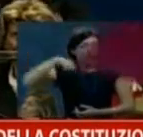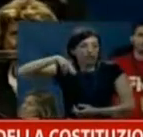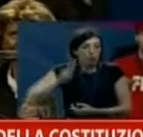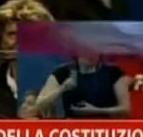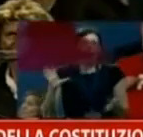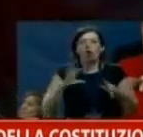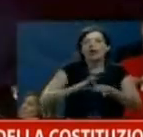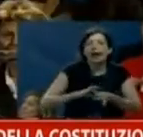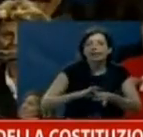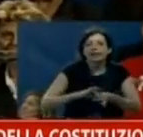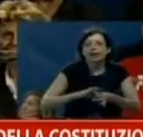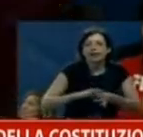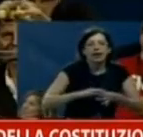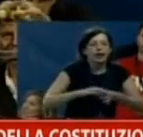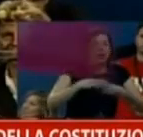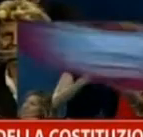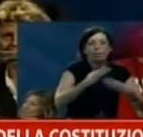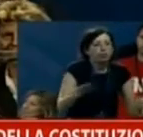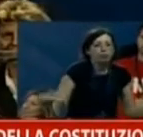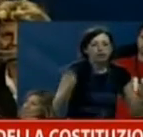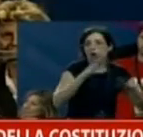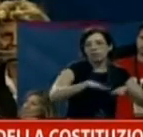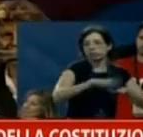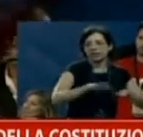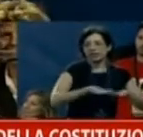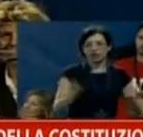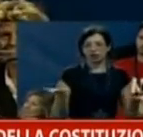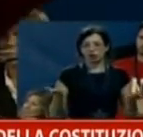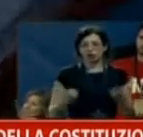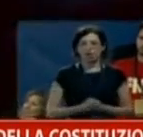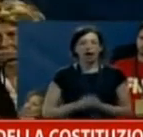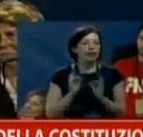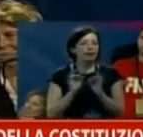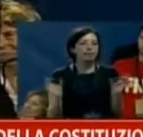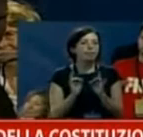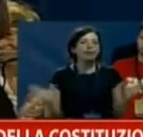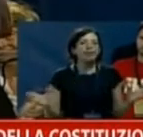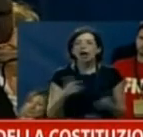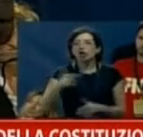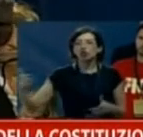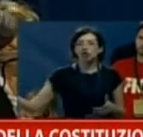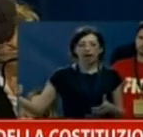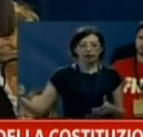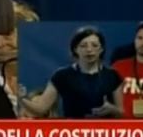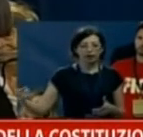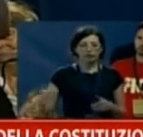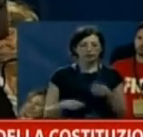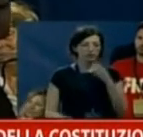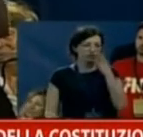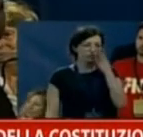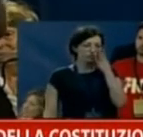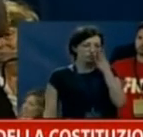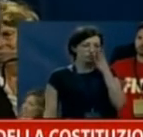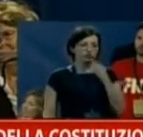ci interessano. E allora non c'è questa libertà, perché nel momento in cui